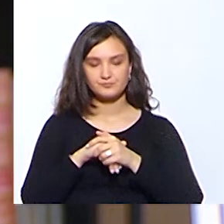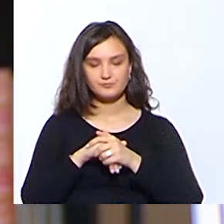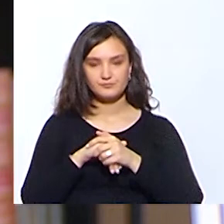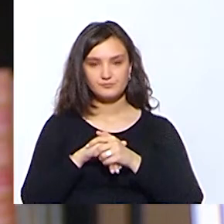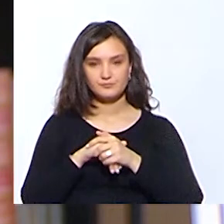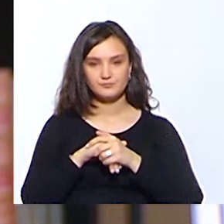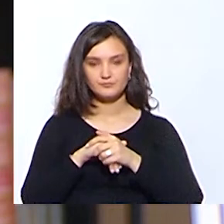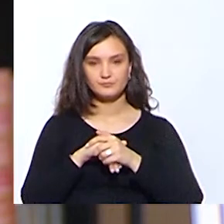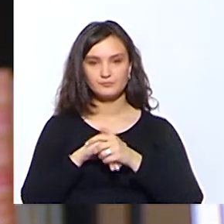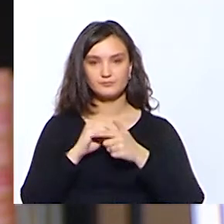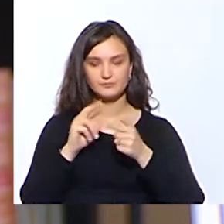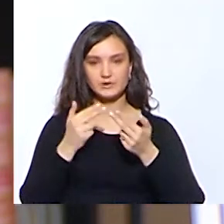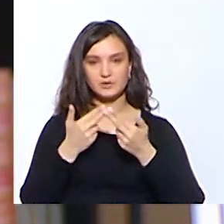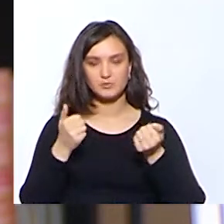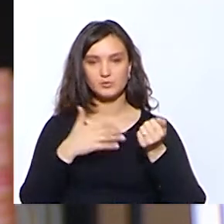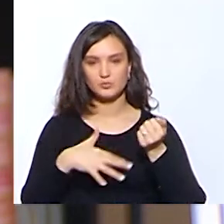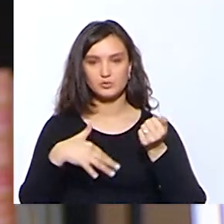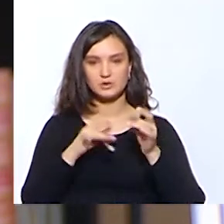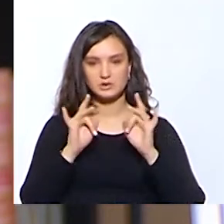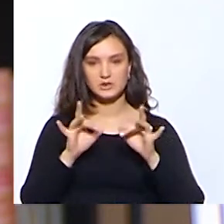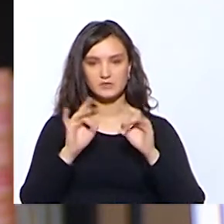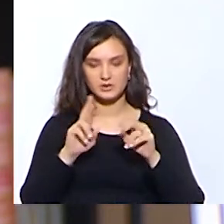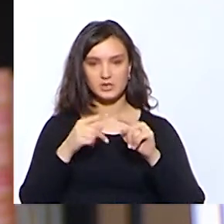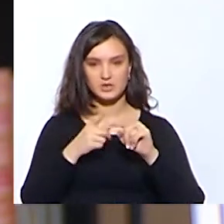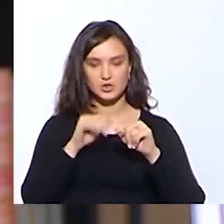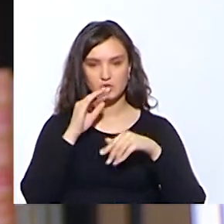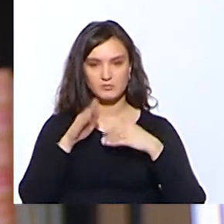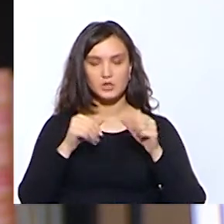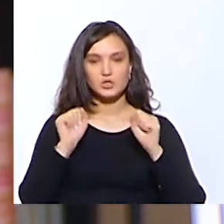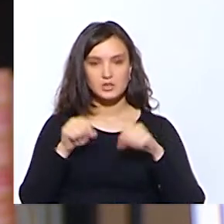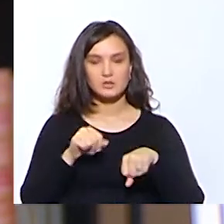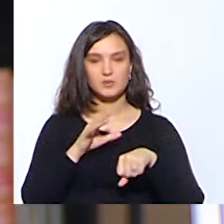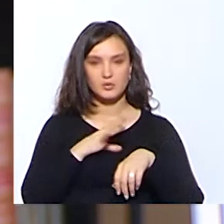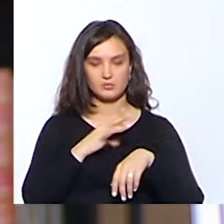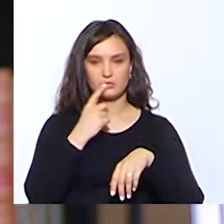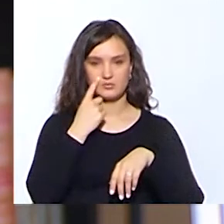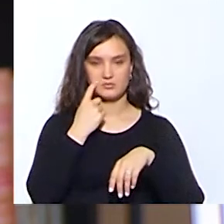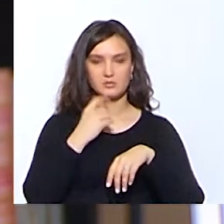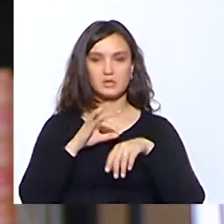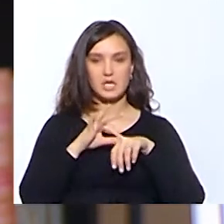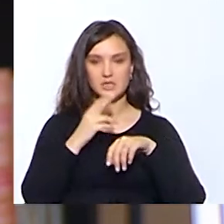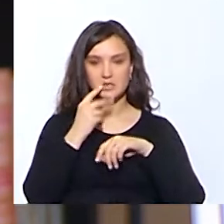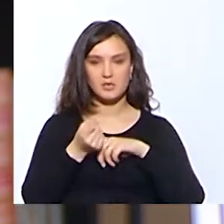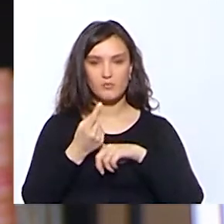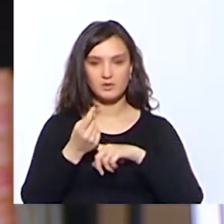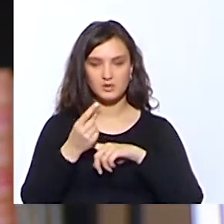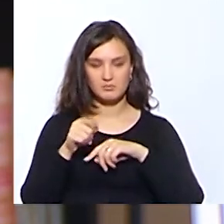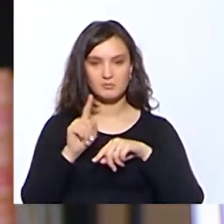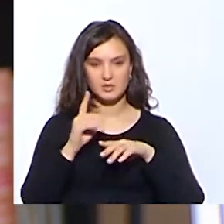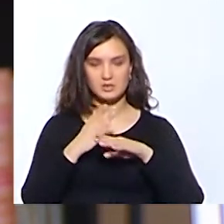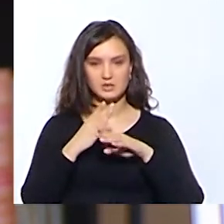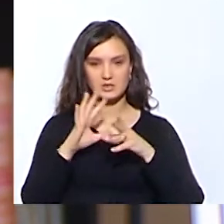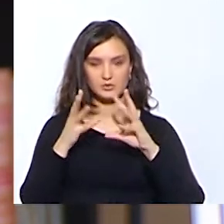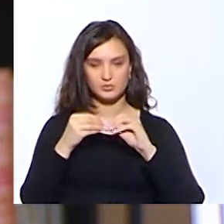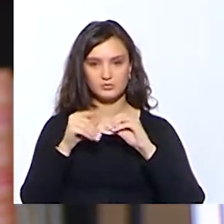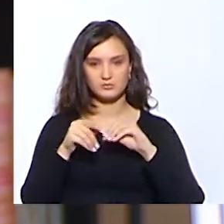და რასაკვირველია, მუცლის ტკივილები და ასე შემდეგ. შეიძლება იყოს კანის გამოვლინებები, რაც ვლინდება